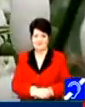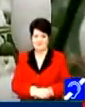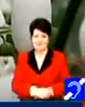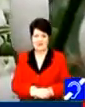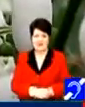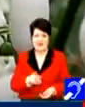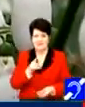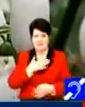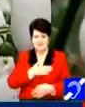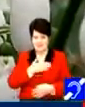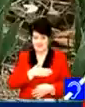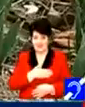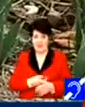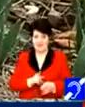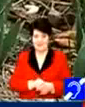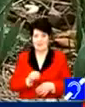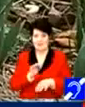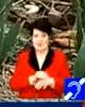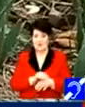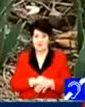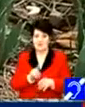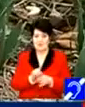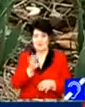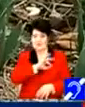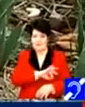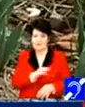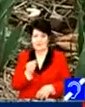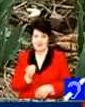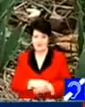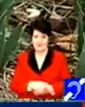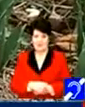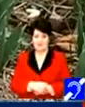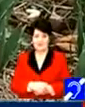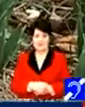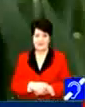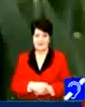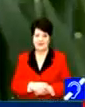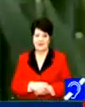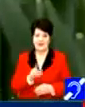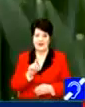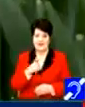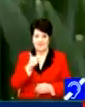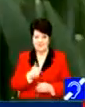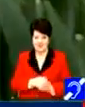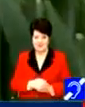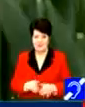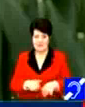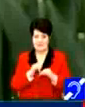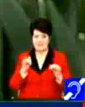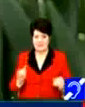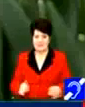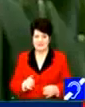lângă satisfacție, cultivarea ghioceilor s-a dovedit a fi și o sursă de venit. I-am spus că ar fi bine să mărim,